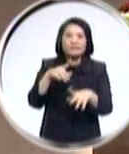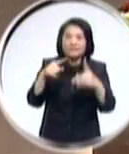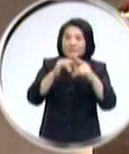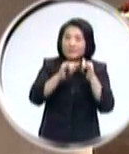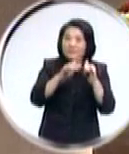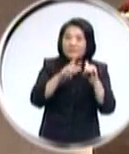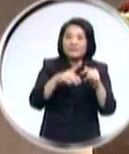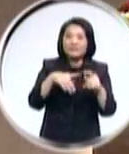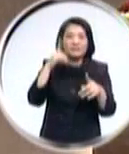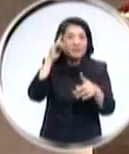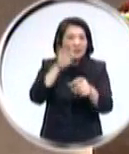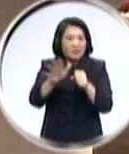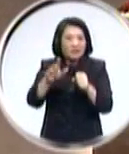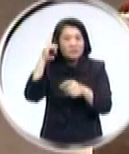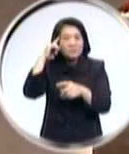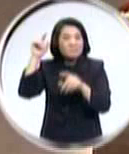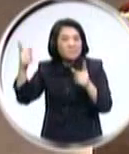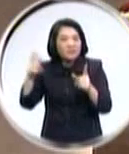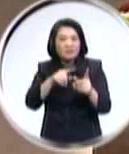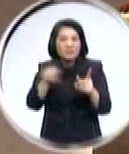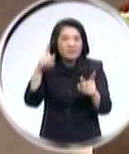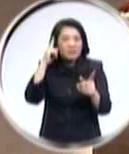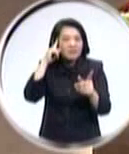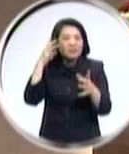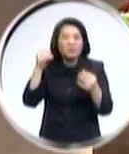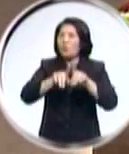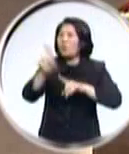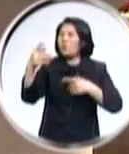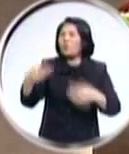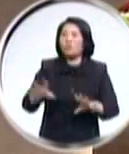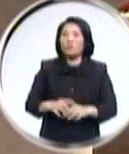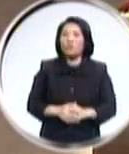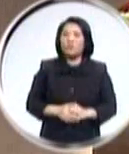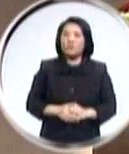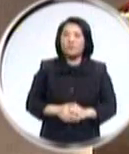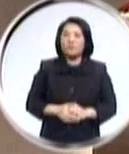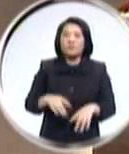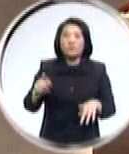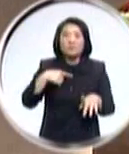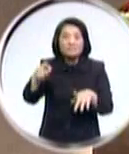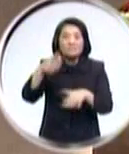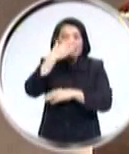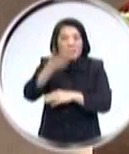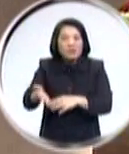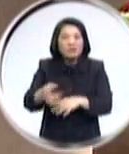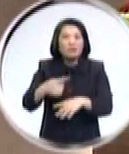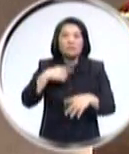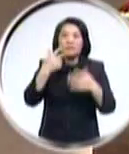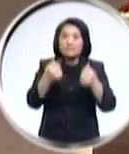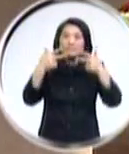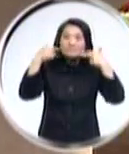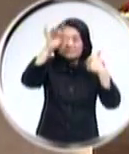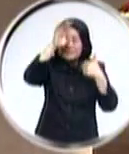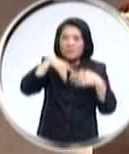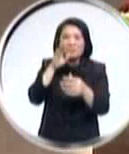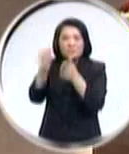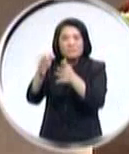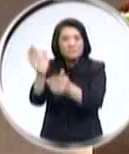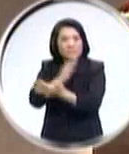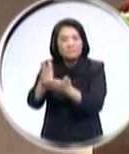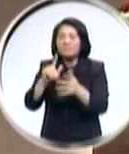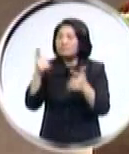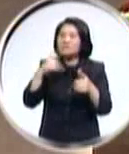过满意的人，马政府执政的失败绝对不是在野党的批评，而是台湾人民多数的